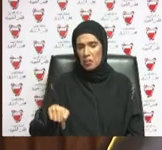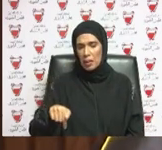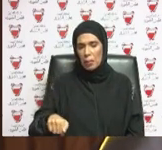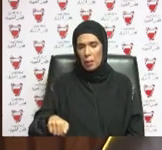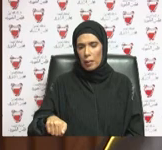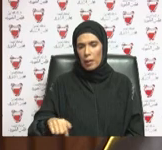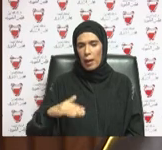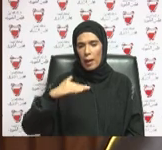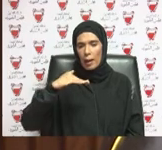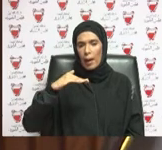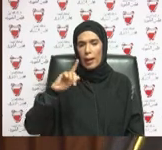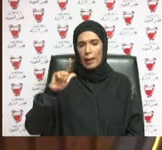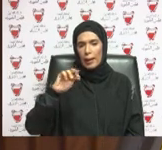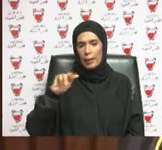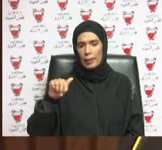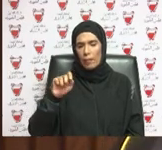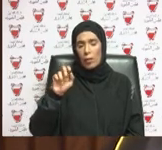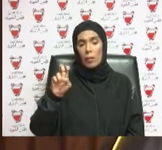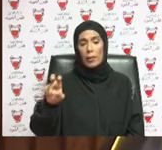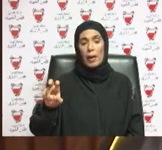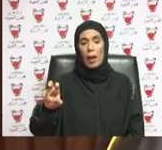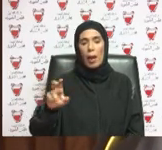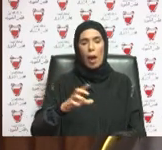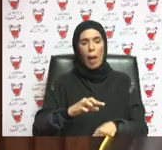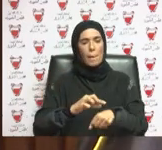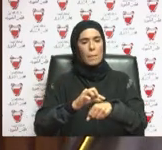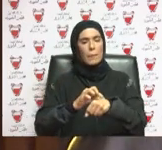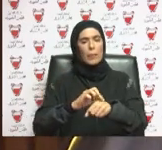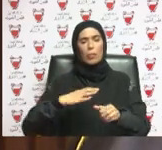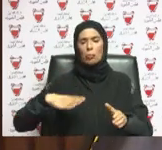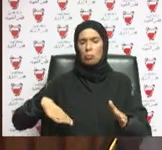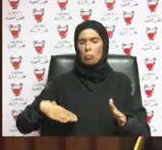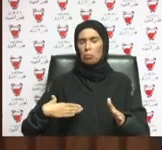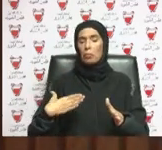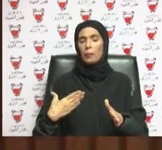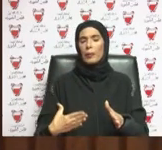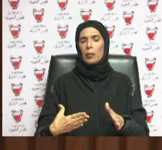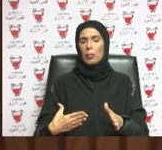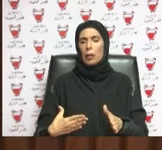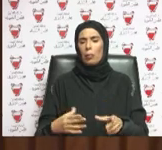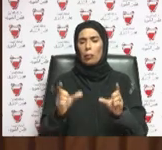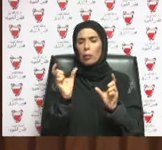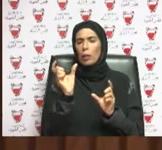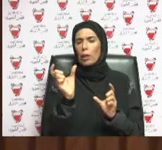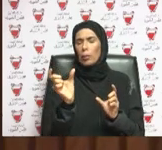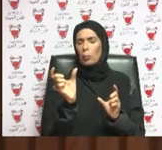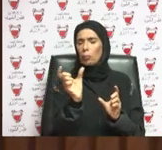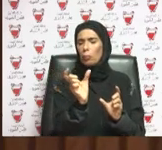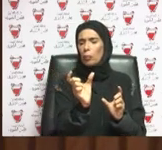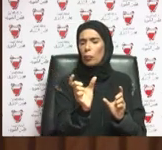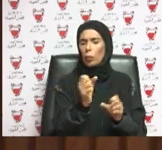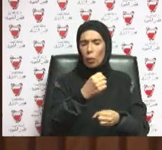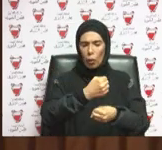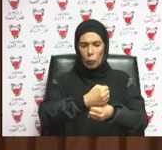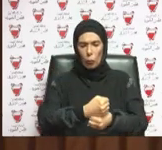بن سلمان. هذا الأمير الإنسان بكل ما تحمل هذه الكلمة من معنى جسد